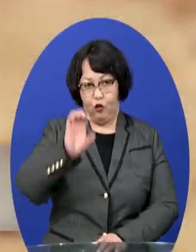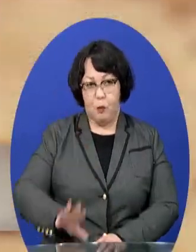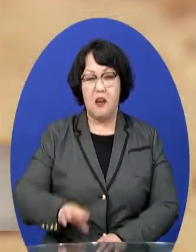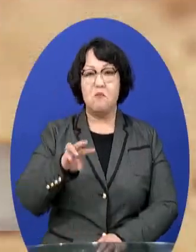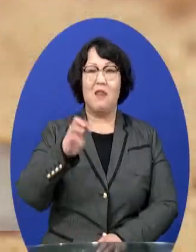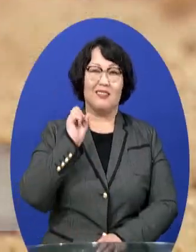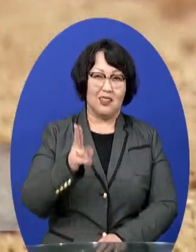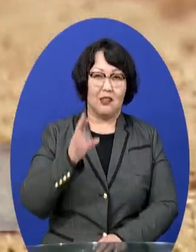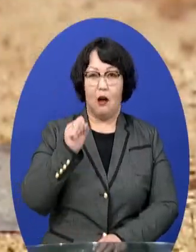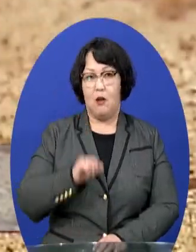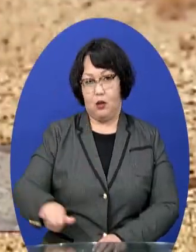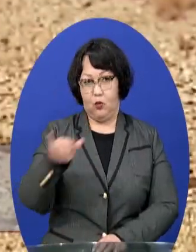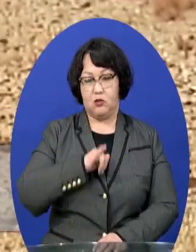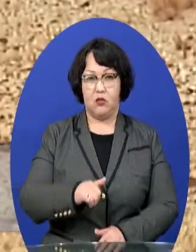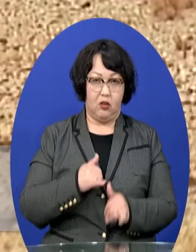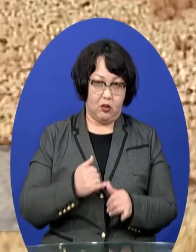улс нэрлэгдэж байгаа юм байна.